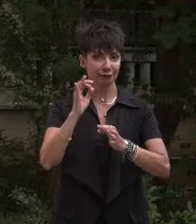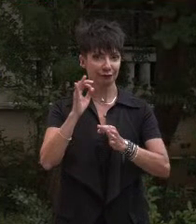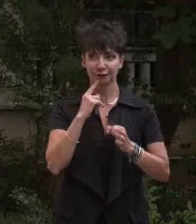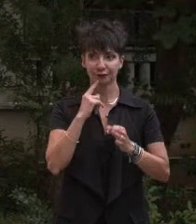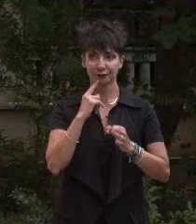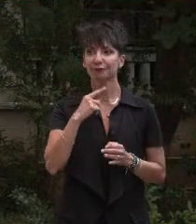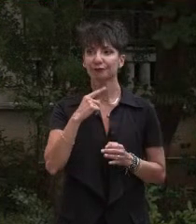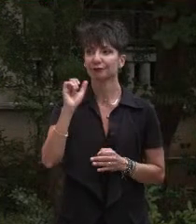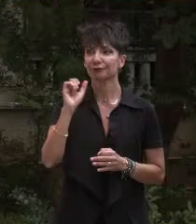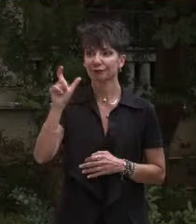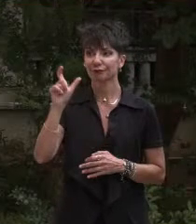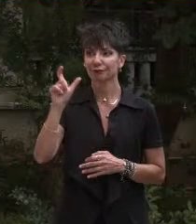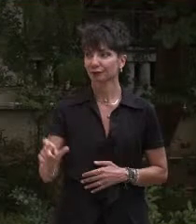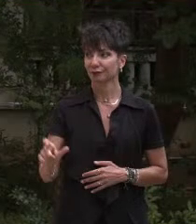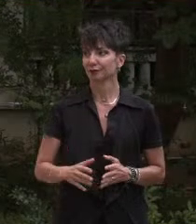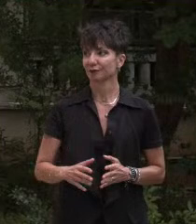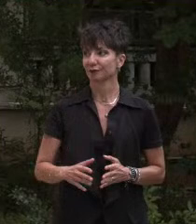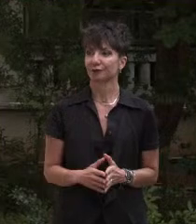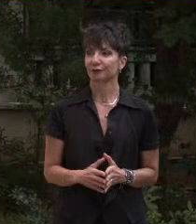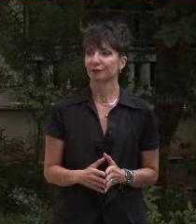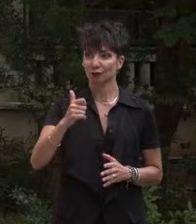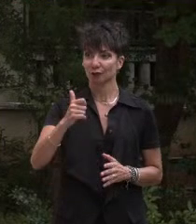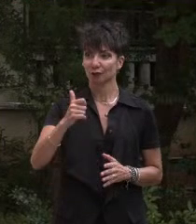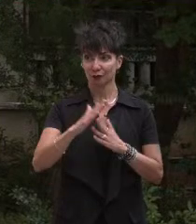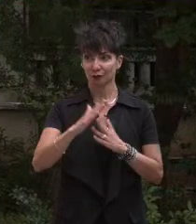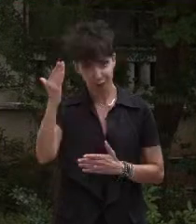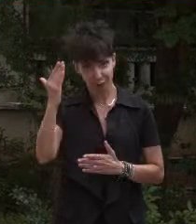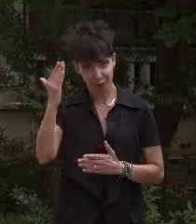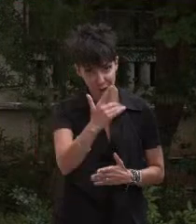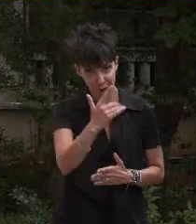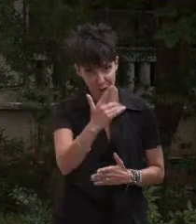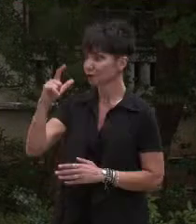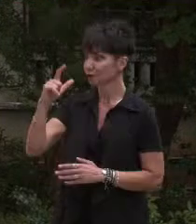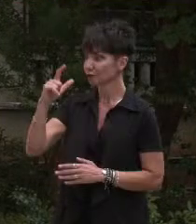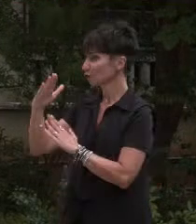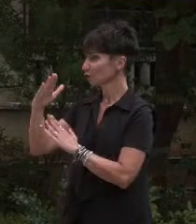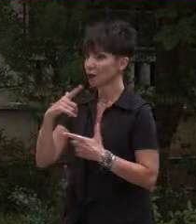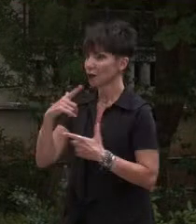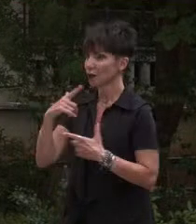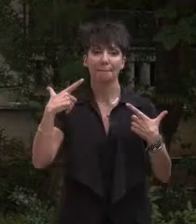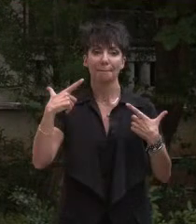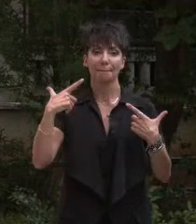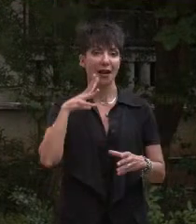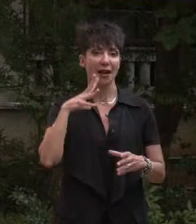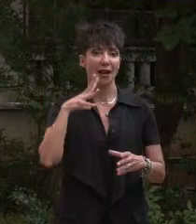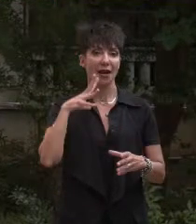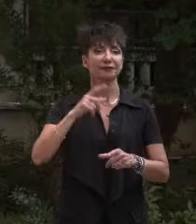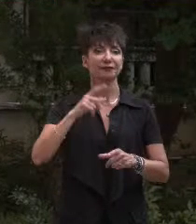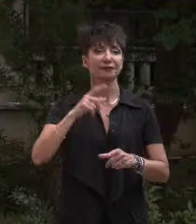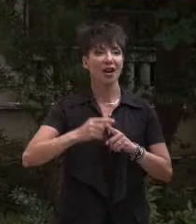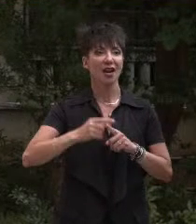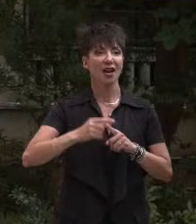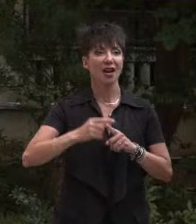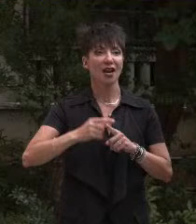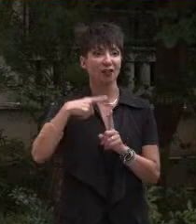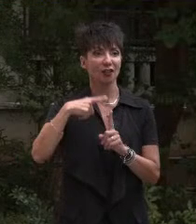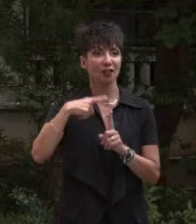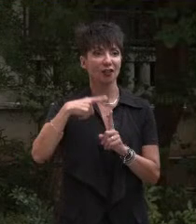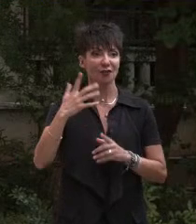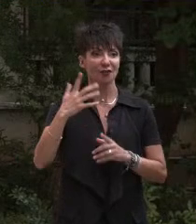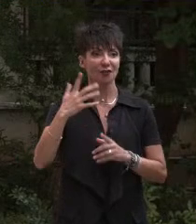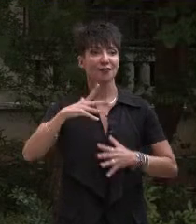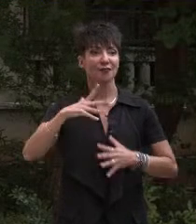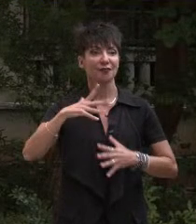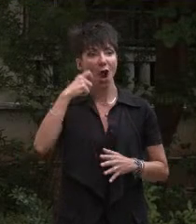Ένα χαιρετισμό από τον κύριο Καλαμπόκα. Καταρχήν, καλησπέρα σε όλους. Κύριε Πρόεδρε, μέλη του Ελληνικού Ερυθρού Σταυρού, αγαπητοί γονείς